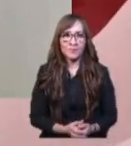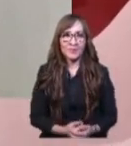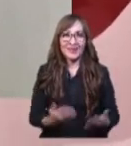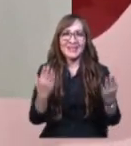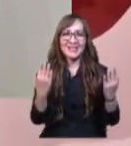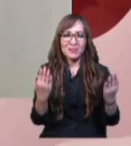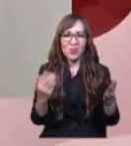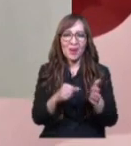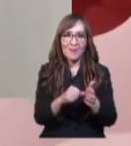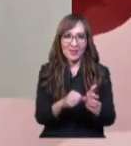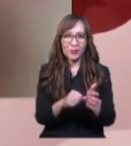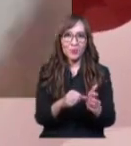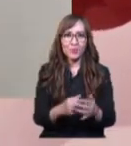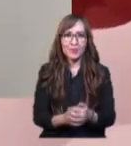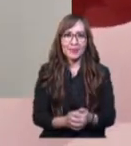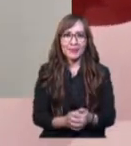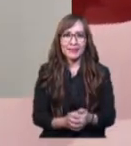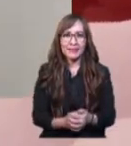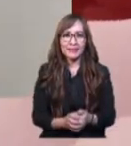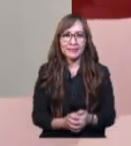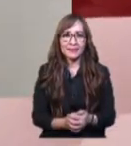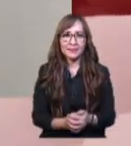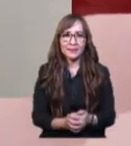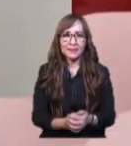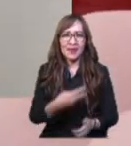Semoga membantu. Karena sangat luas nih kalau mau